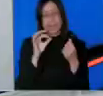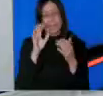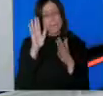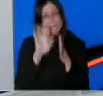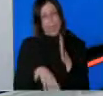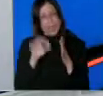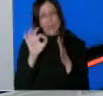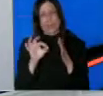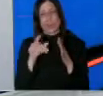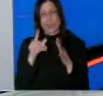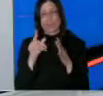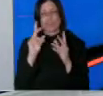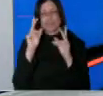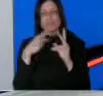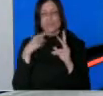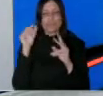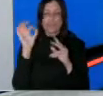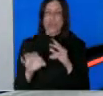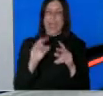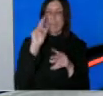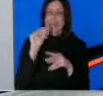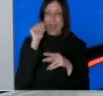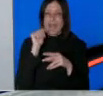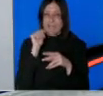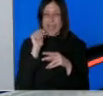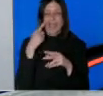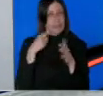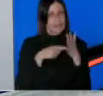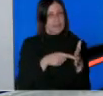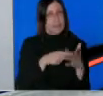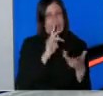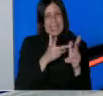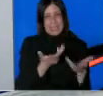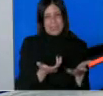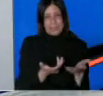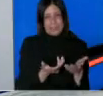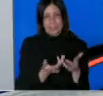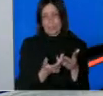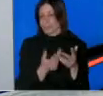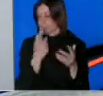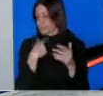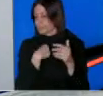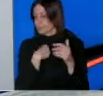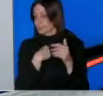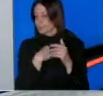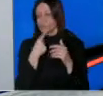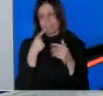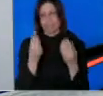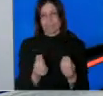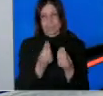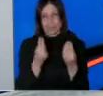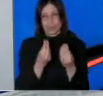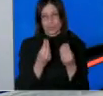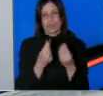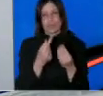תוקע את כחול לבן כמה שאפשר, אבל מציל... משה ביבי אומר את זה. בדיוק, אבל מציל את מרץ. עכשיו פה, אתה אומר לי גם פה... אני רוצה להגיד לך משהו, אתה יודע. אתה אומר לי